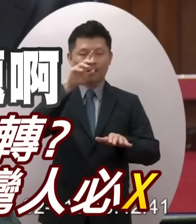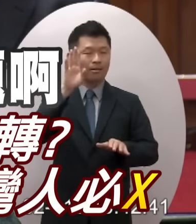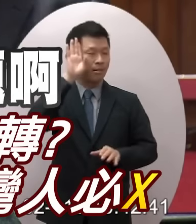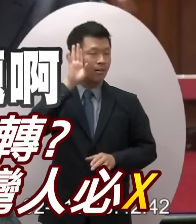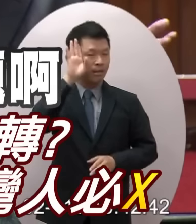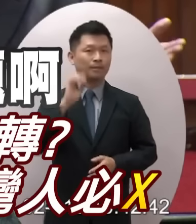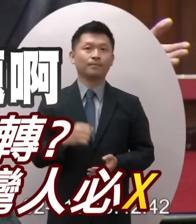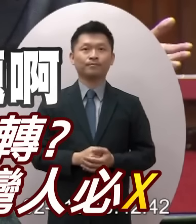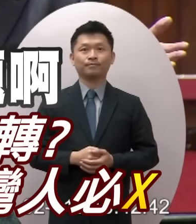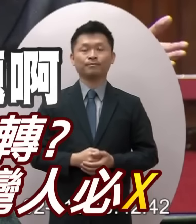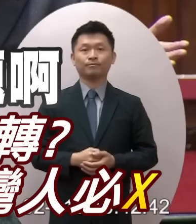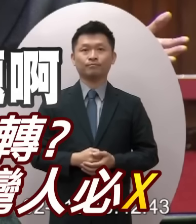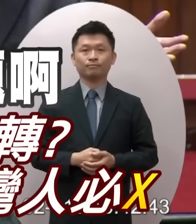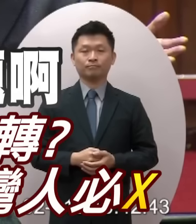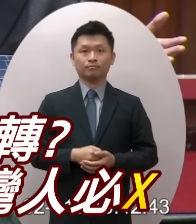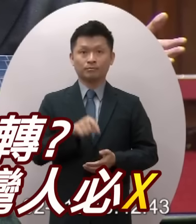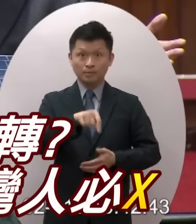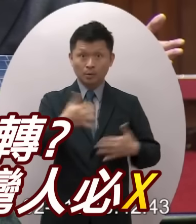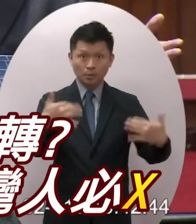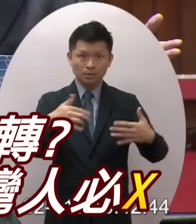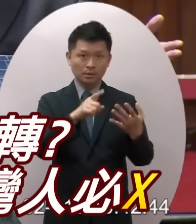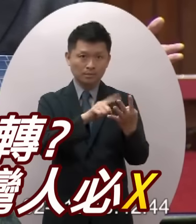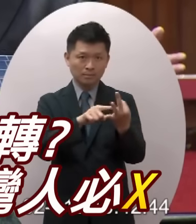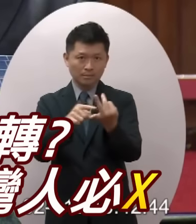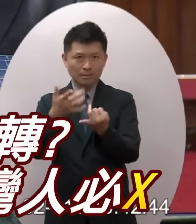阮拢做务实的面对这个问题啊，